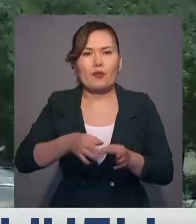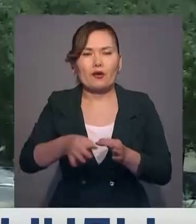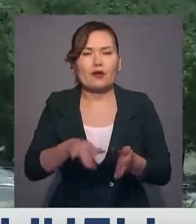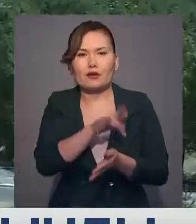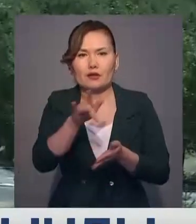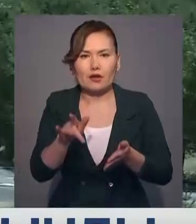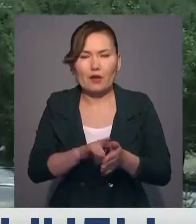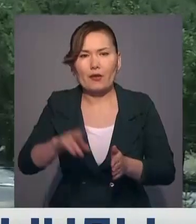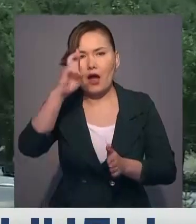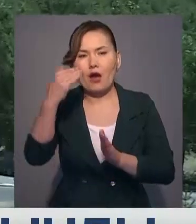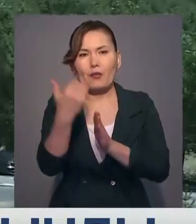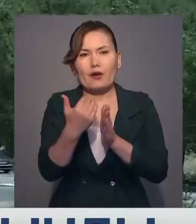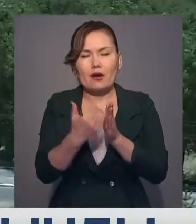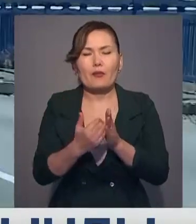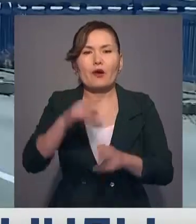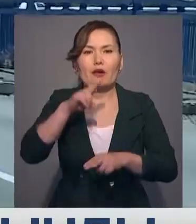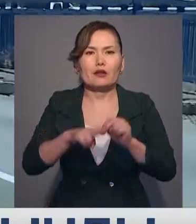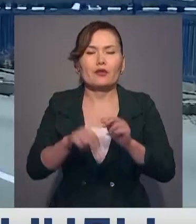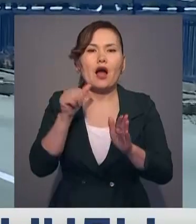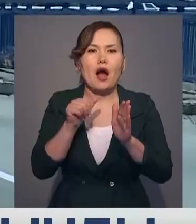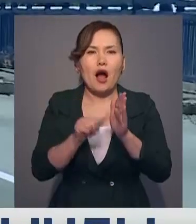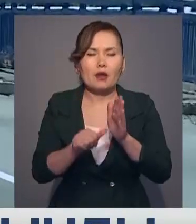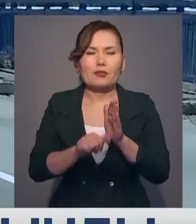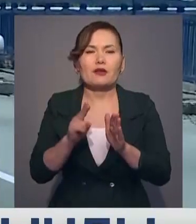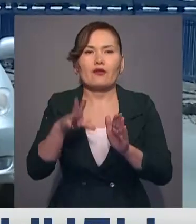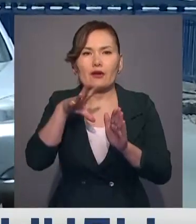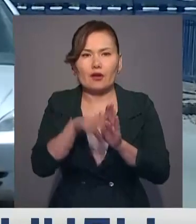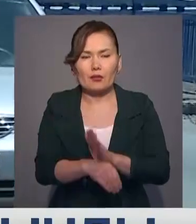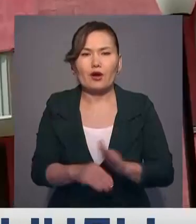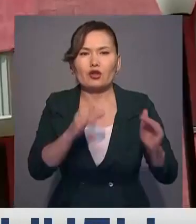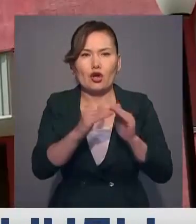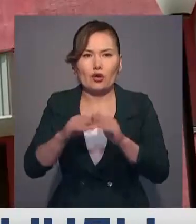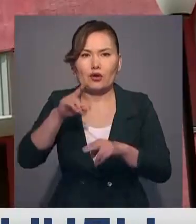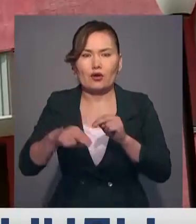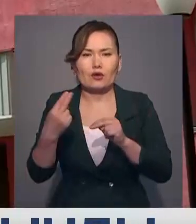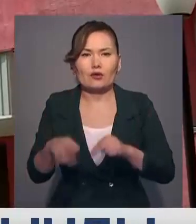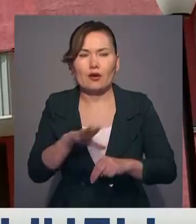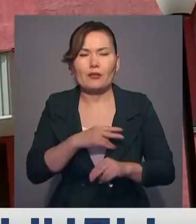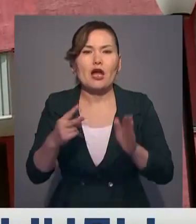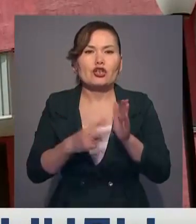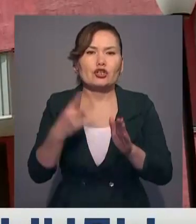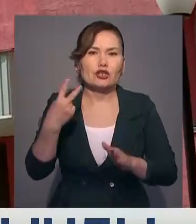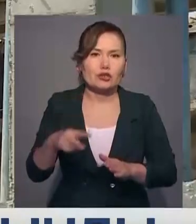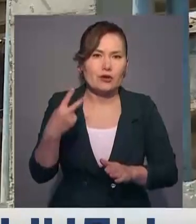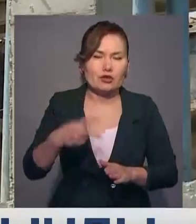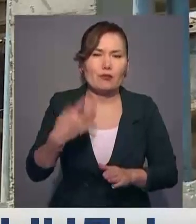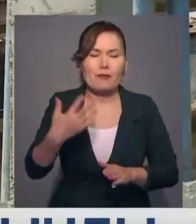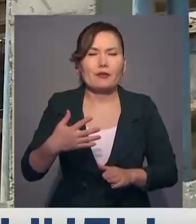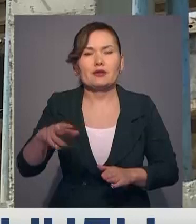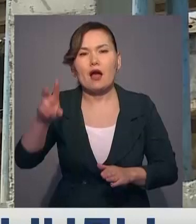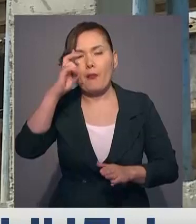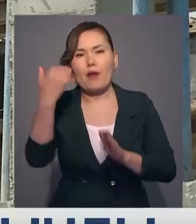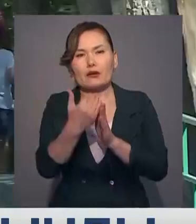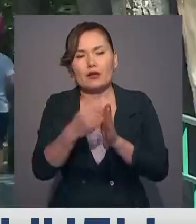жер бағдарламасымен салынған 60 пәтерлік үй тапсырылды. Ал 7-20-25 бағдарламасы бойынша 12 пәтер сатылған.